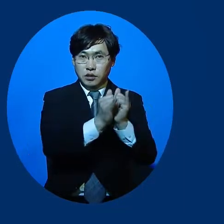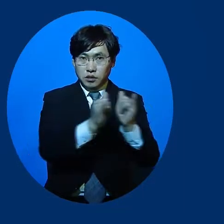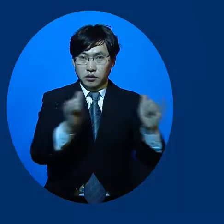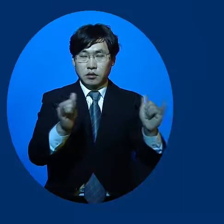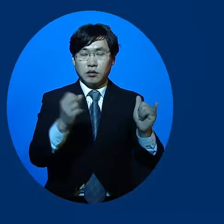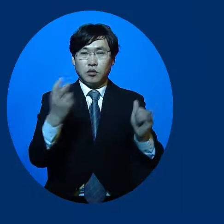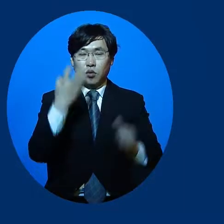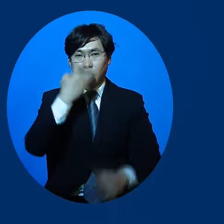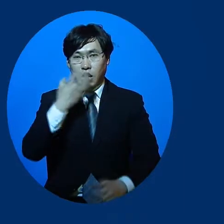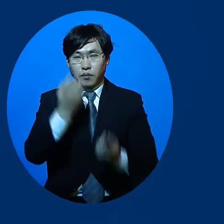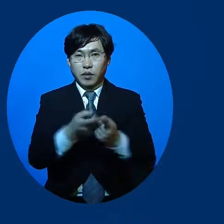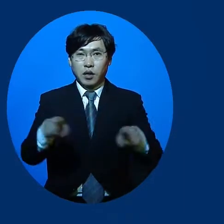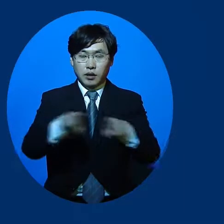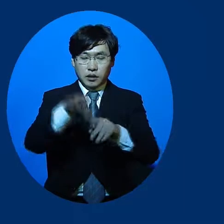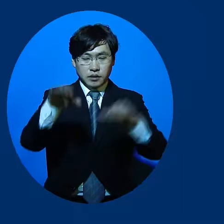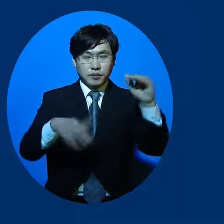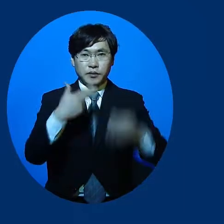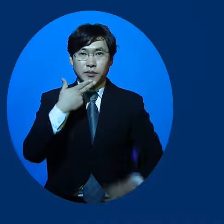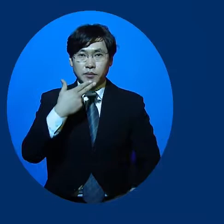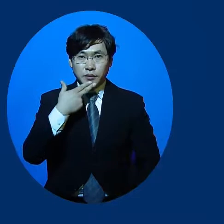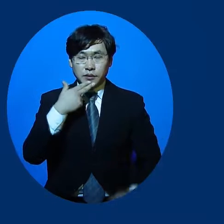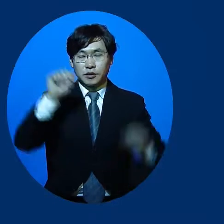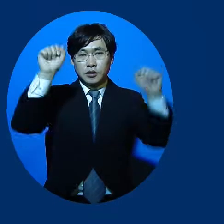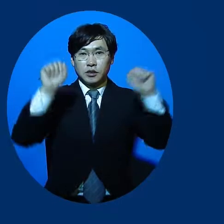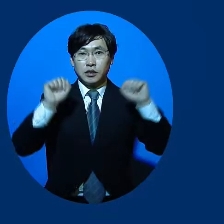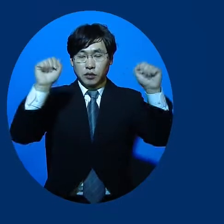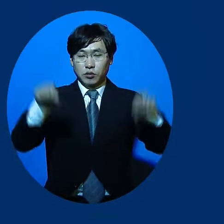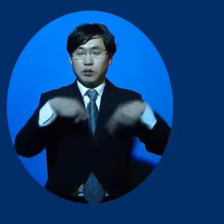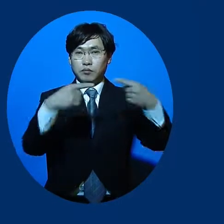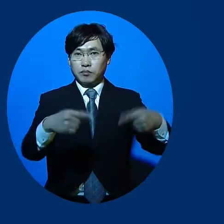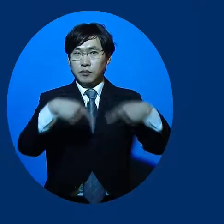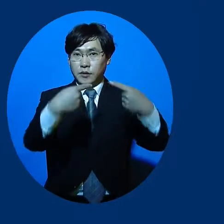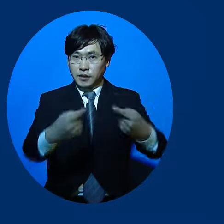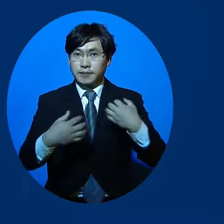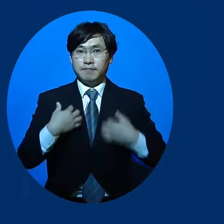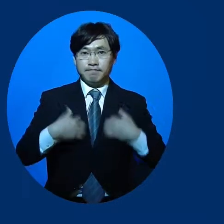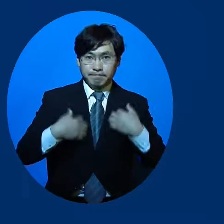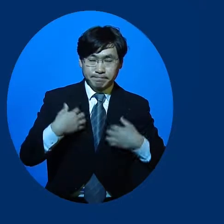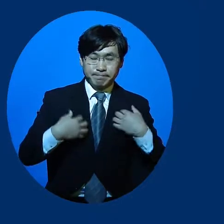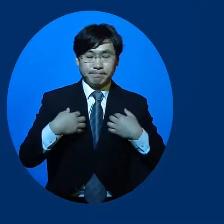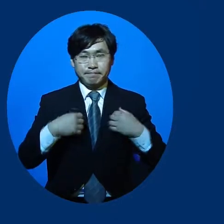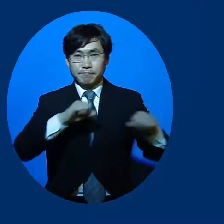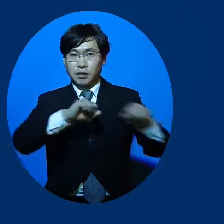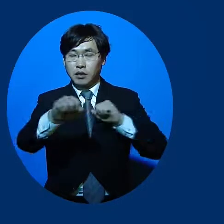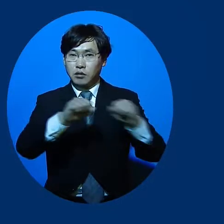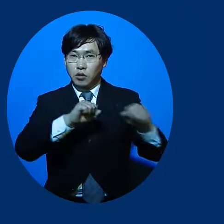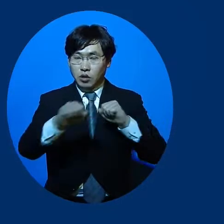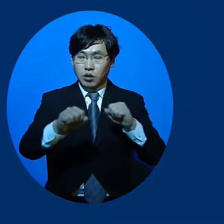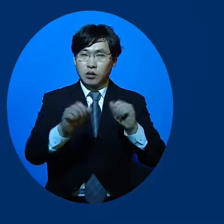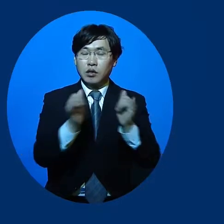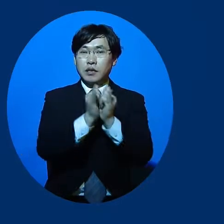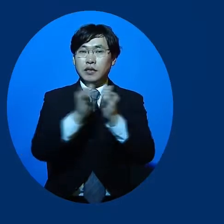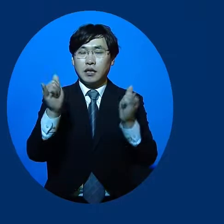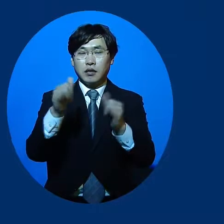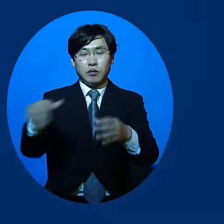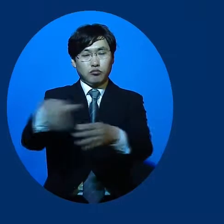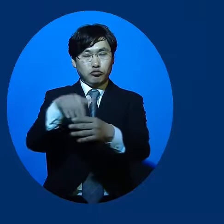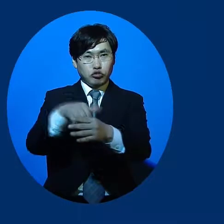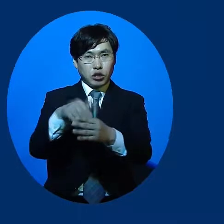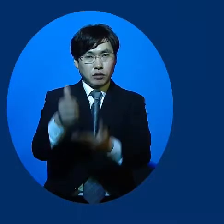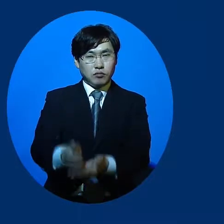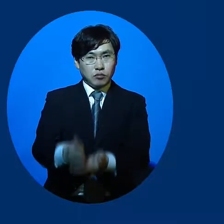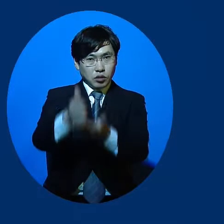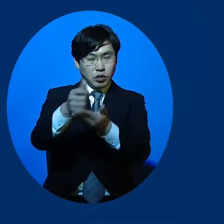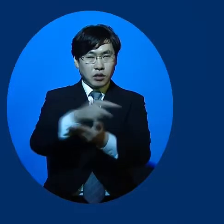장애인과 비장애인이 차별 없이 체육을 향유하는 것은 사람이 있는 문화로 대표되는